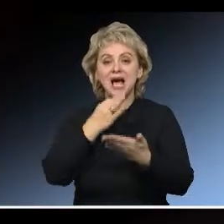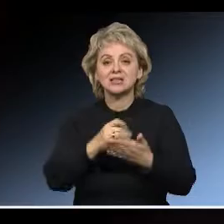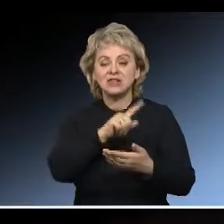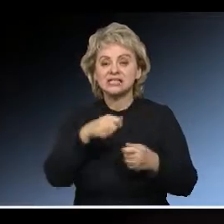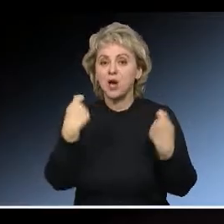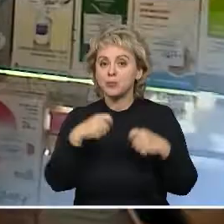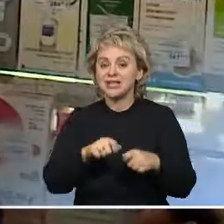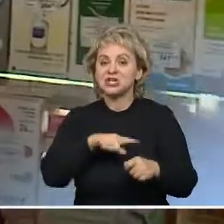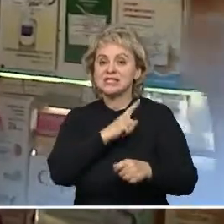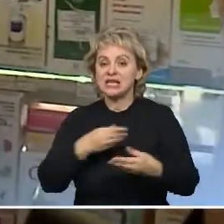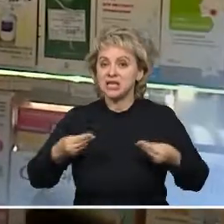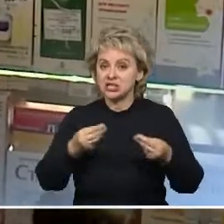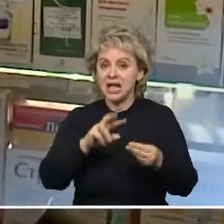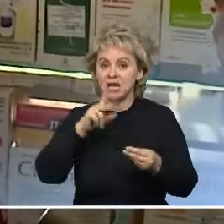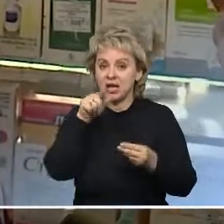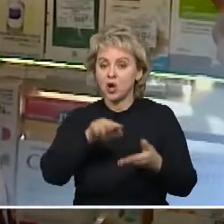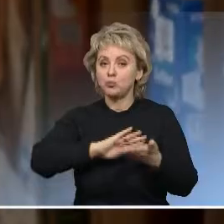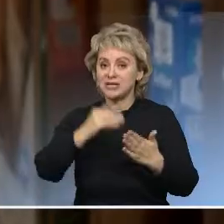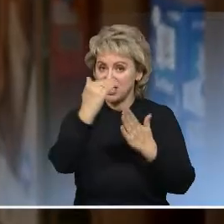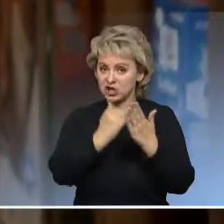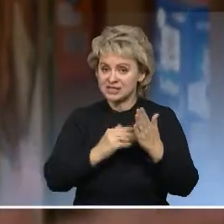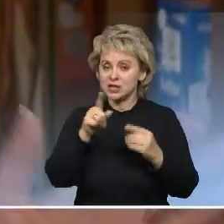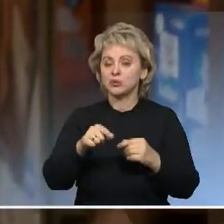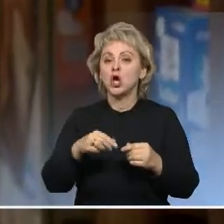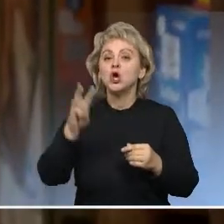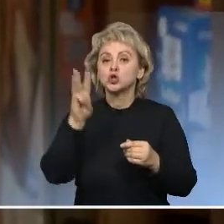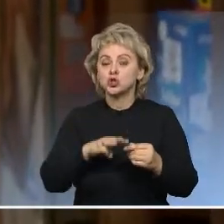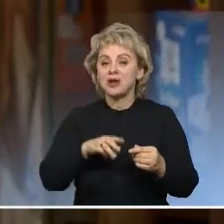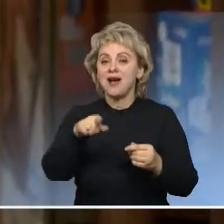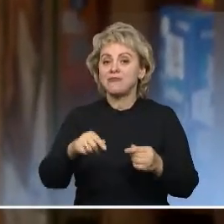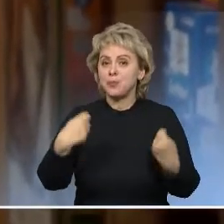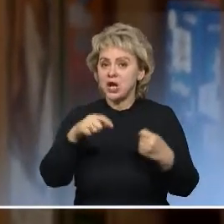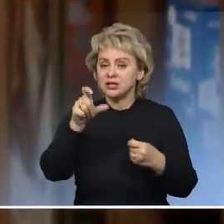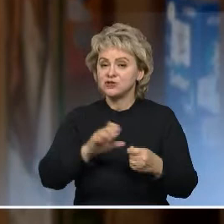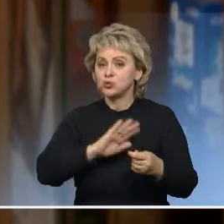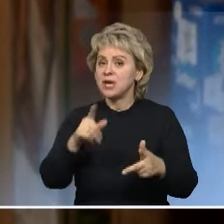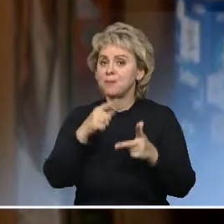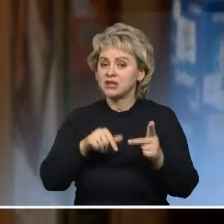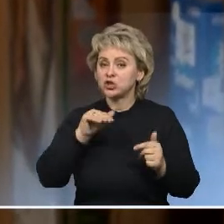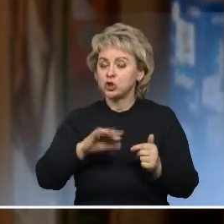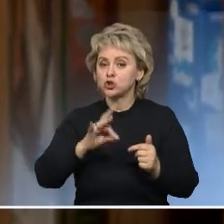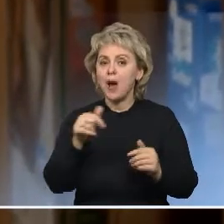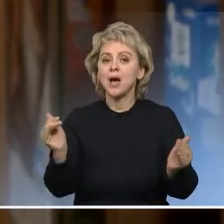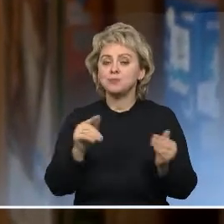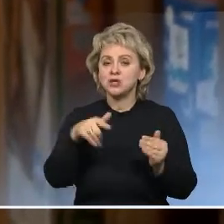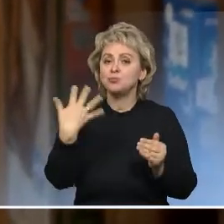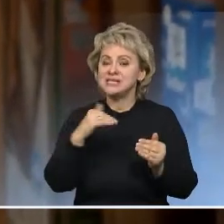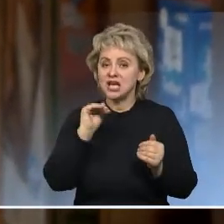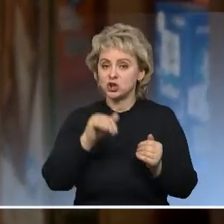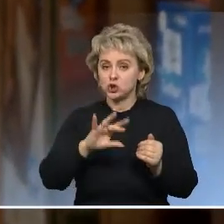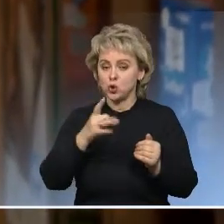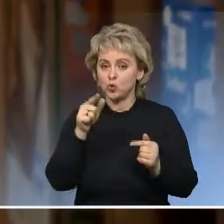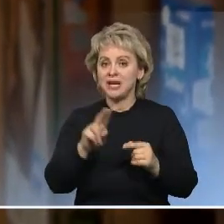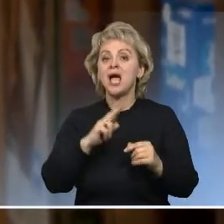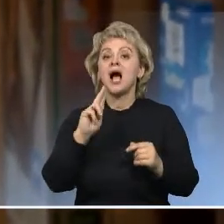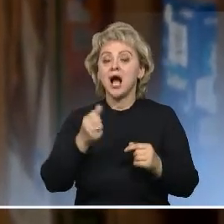ответственность за продажу сильнодействующих лекарств без рецепта. Штраф фармацевту должен быть не 1500 рублей, а минимум 50 тысяч рублей,